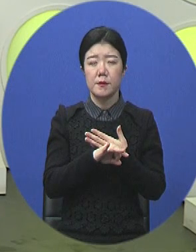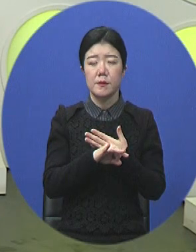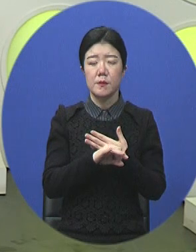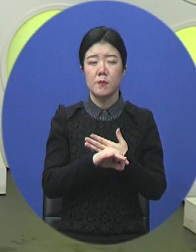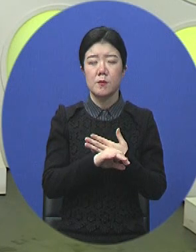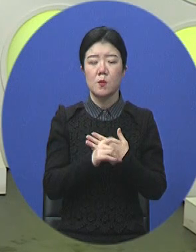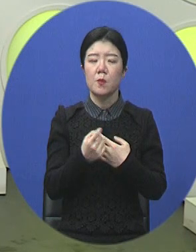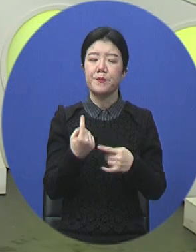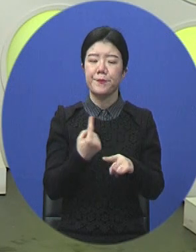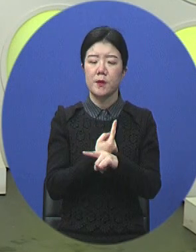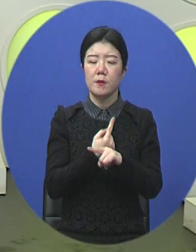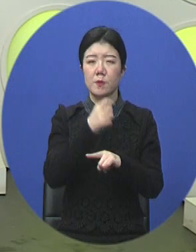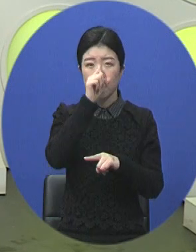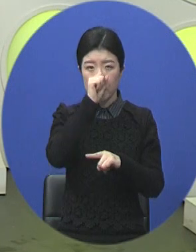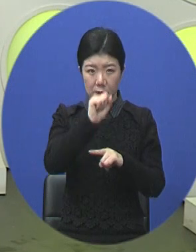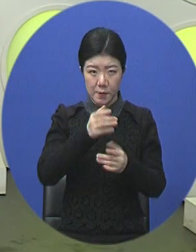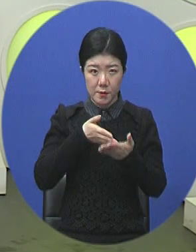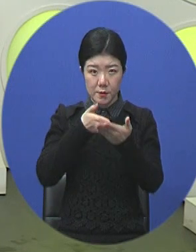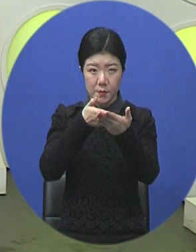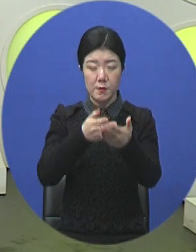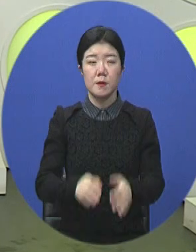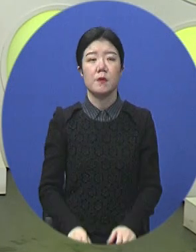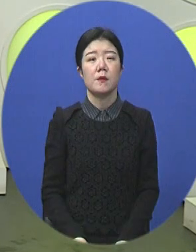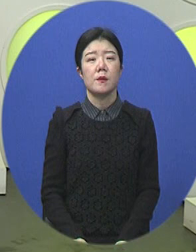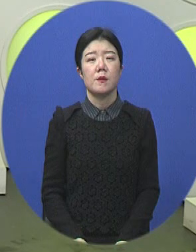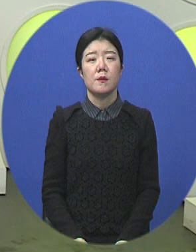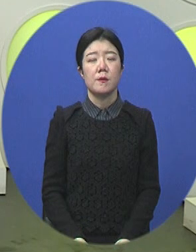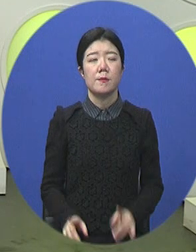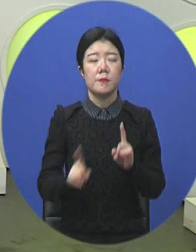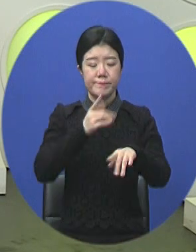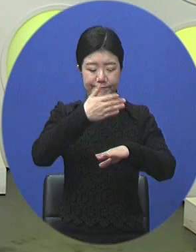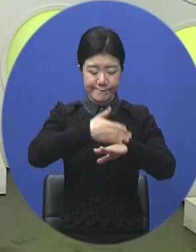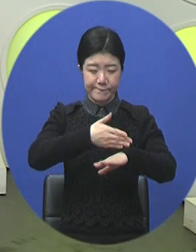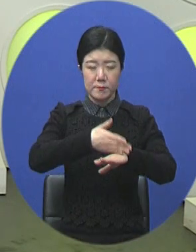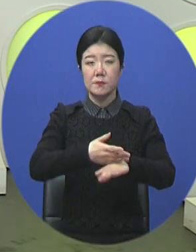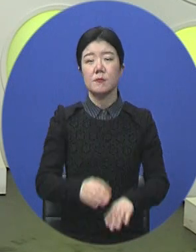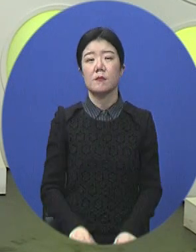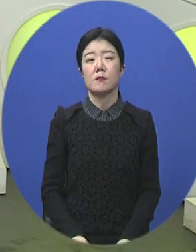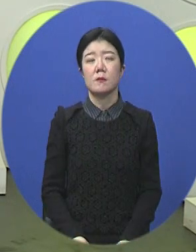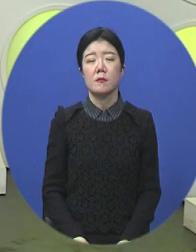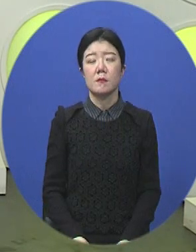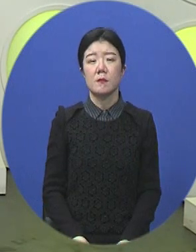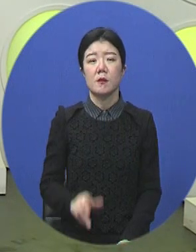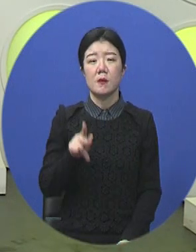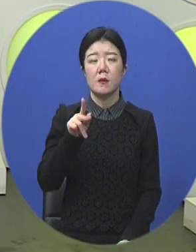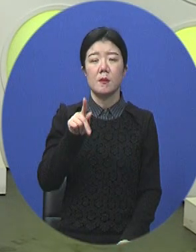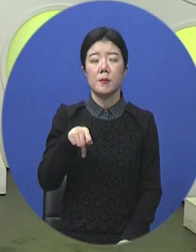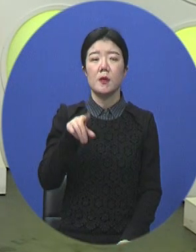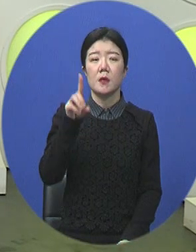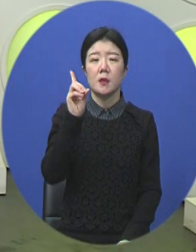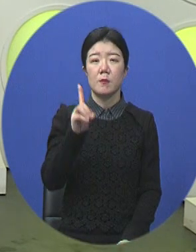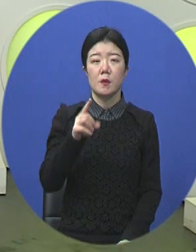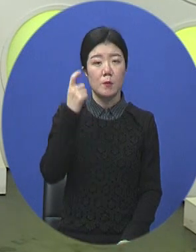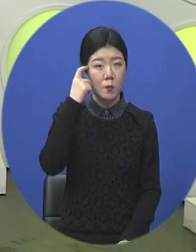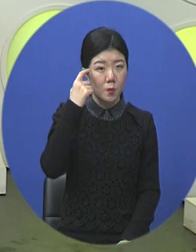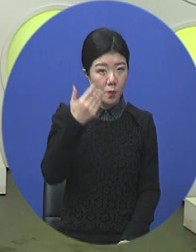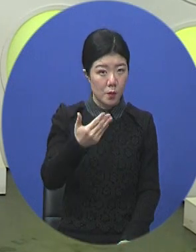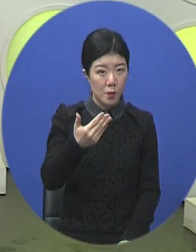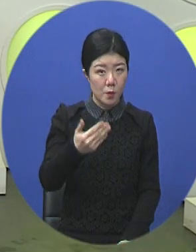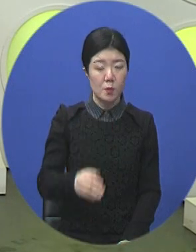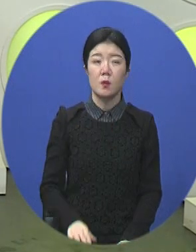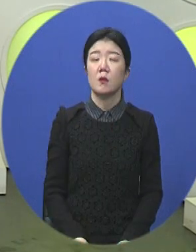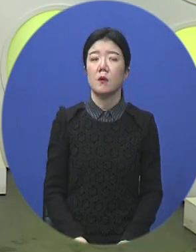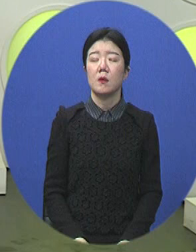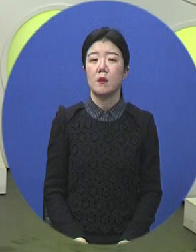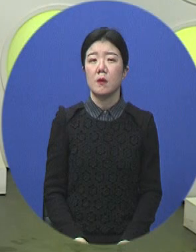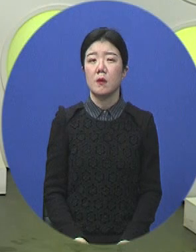좀 해주셨으면 하는 아, 바람입니다. 네. 우리 아버님 말씀 감사합니다. 제가 제작 PD님들께 여쭤보고